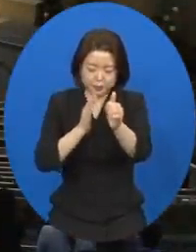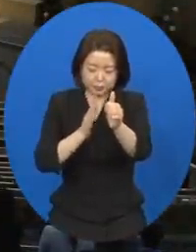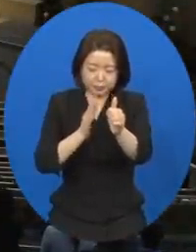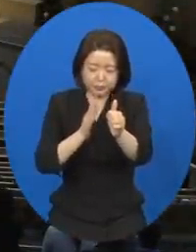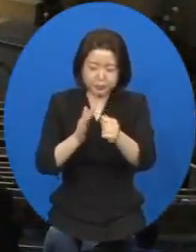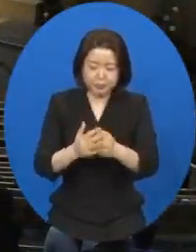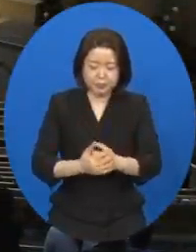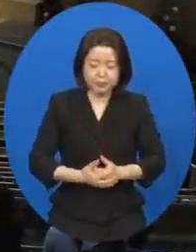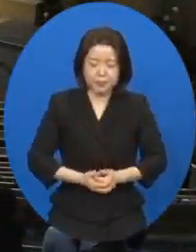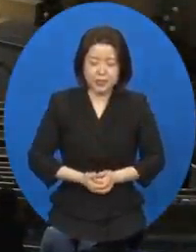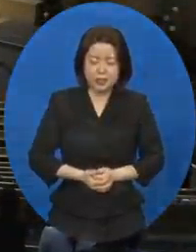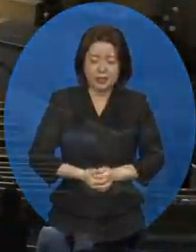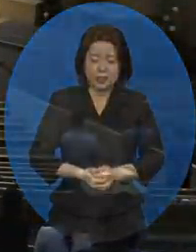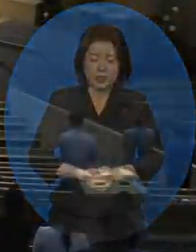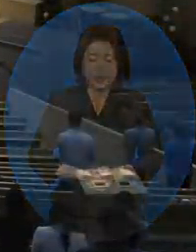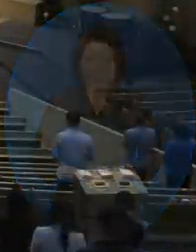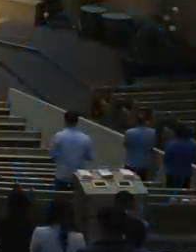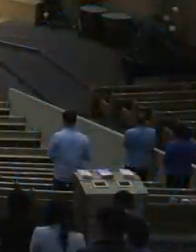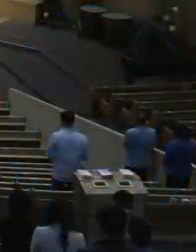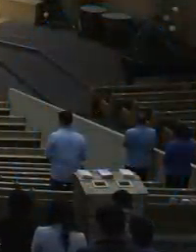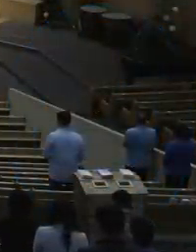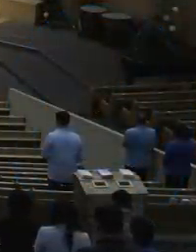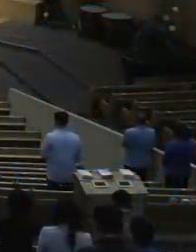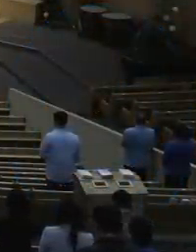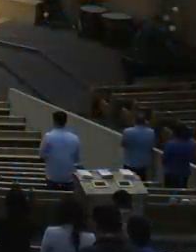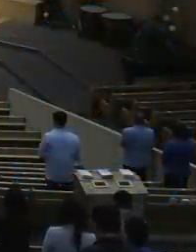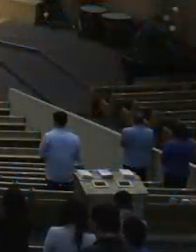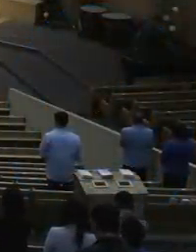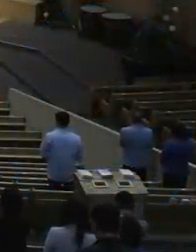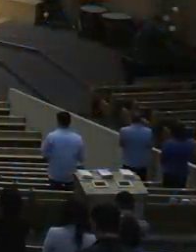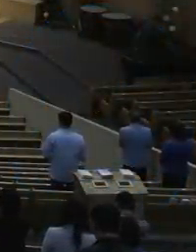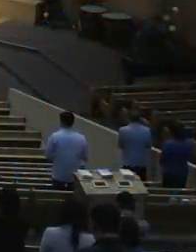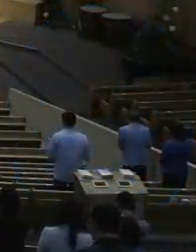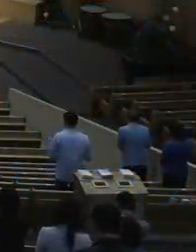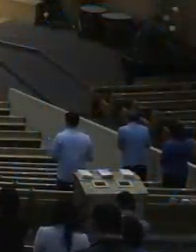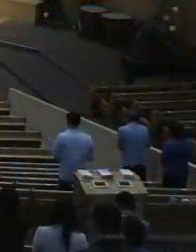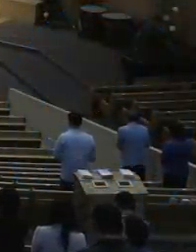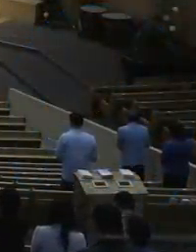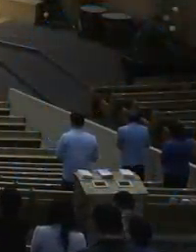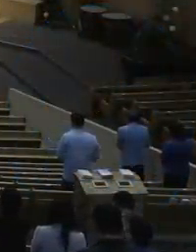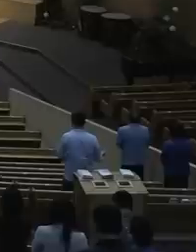사랑이 충만하신 하나님, 놀라우신 하나님, 은혜와 하나님의